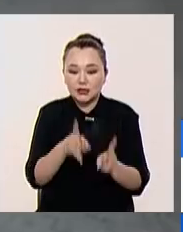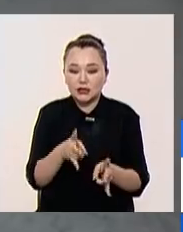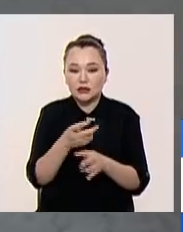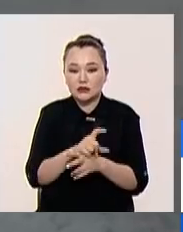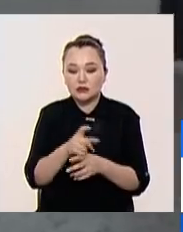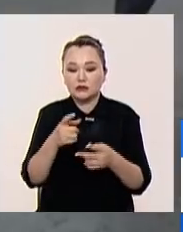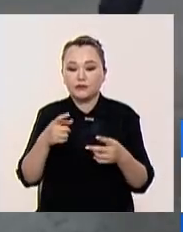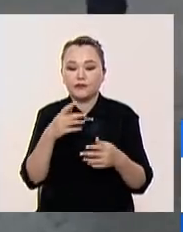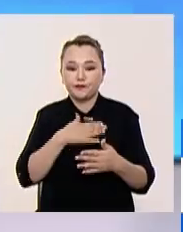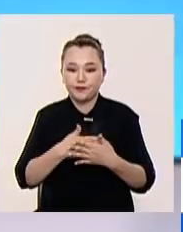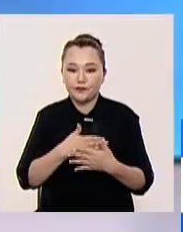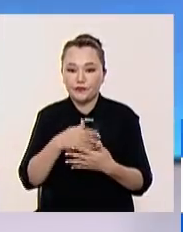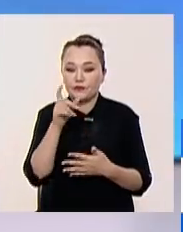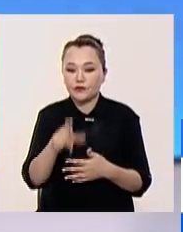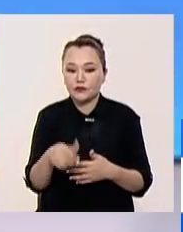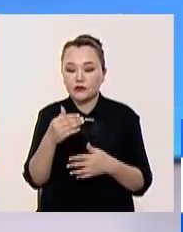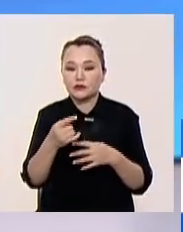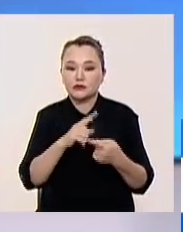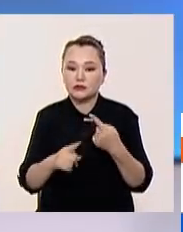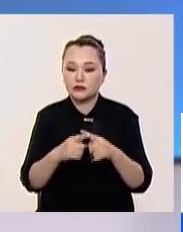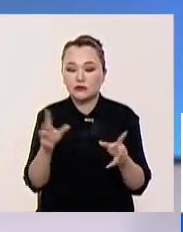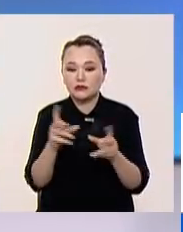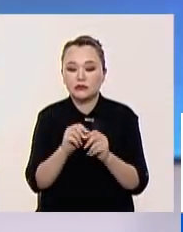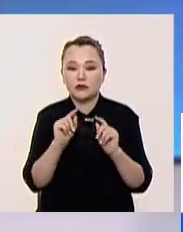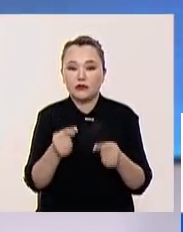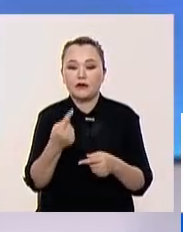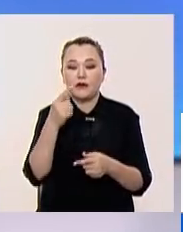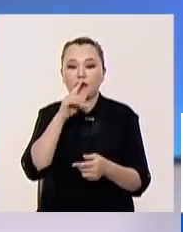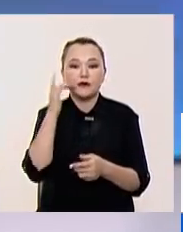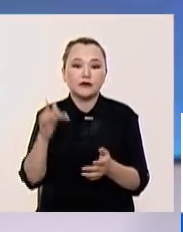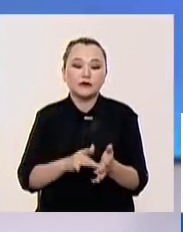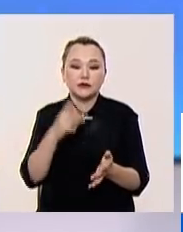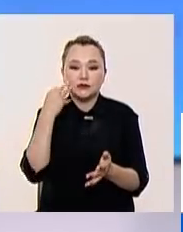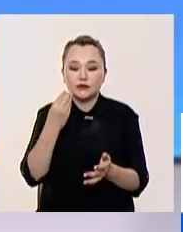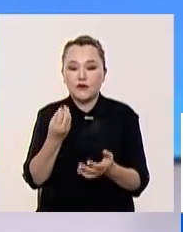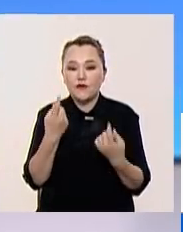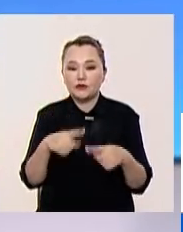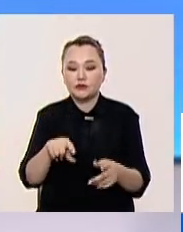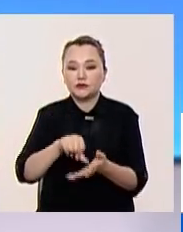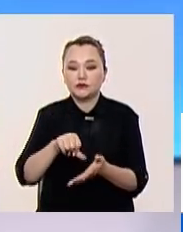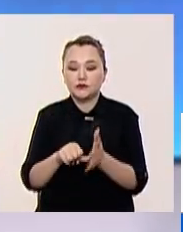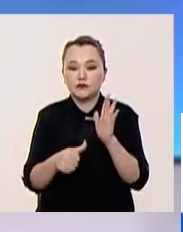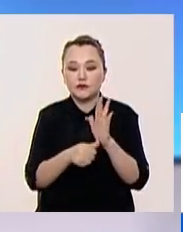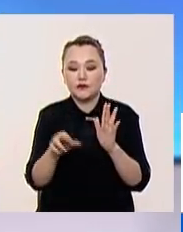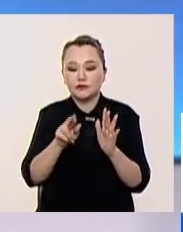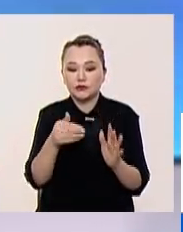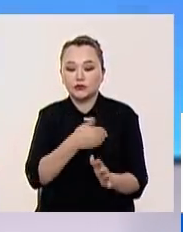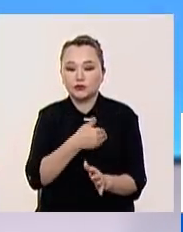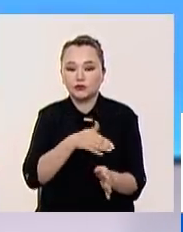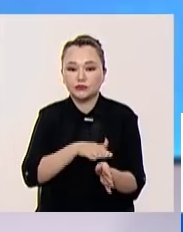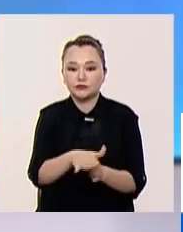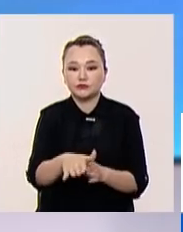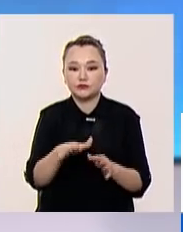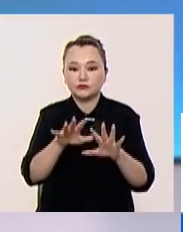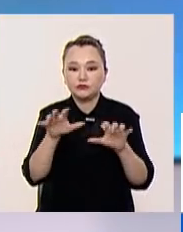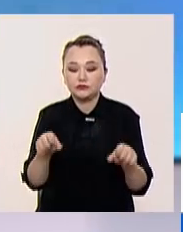сообщников заключили под стражу. В городе Алматы изобличен другой участник этих событий, который 6 января пытался совершить